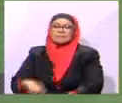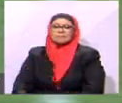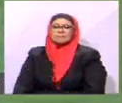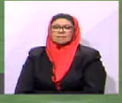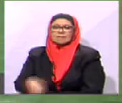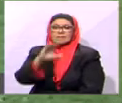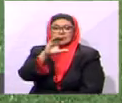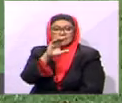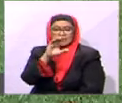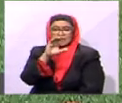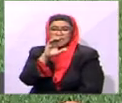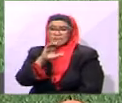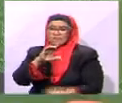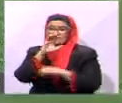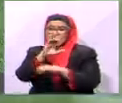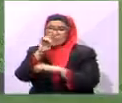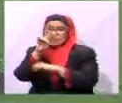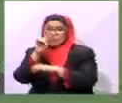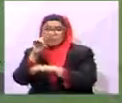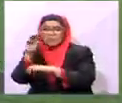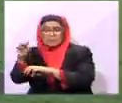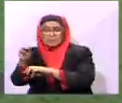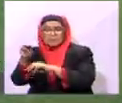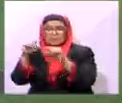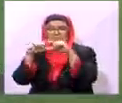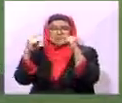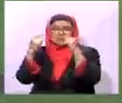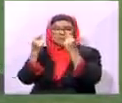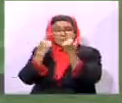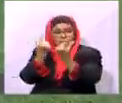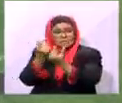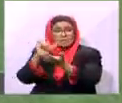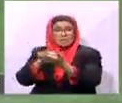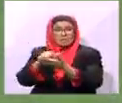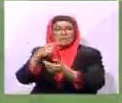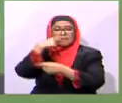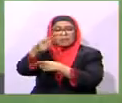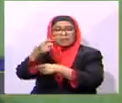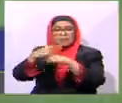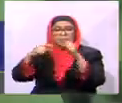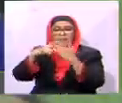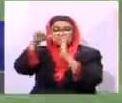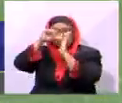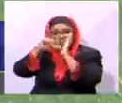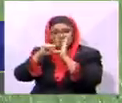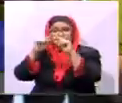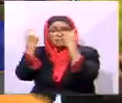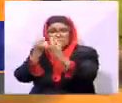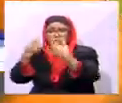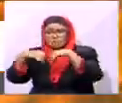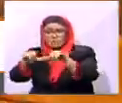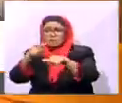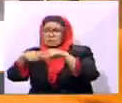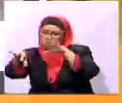Chef de Mission Sukan Commonwealth Huang Yung Ho berkata ini kerana acara berpasukan masih lagi dalam proses pemilihan dan